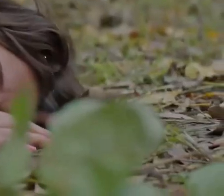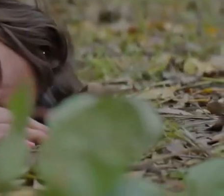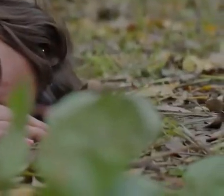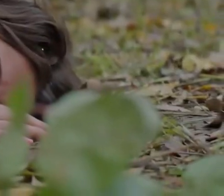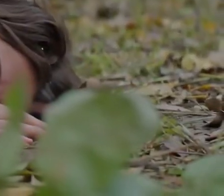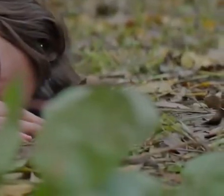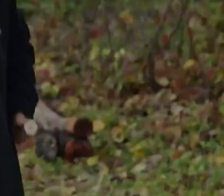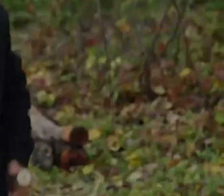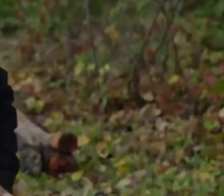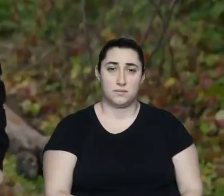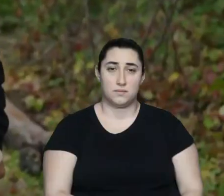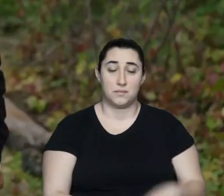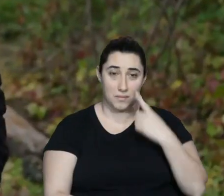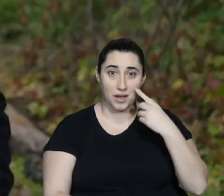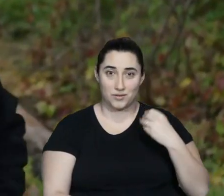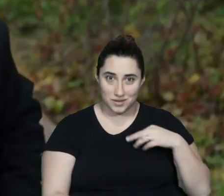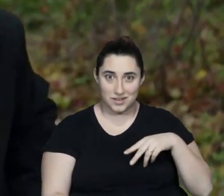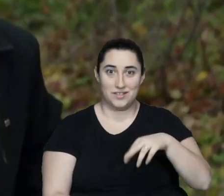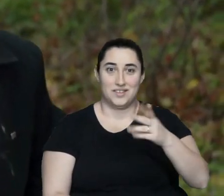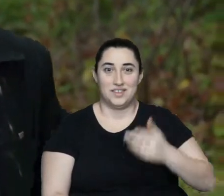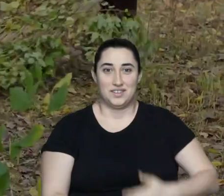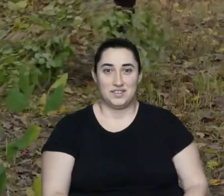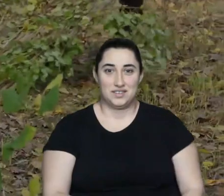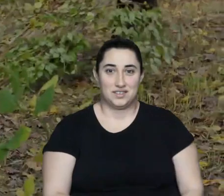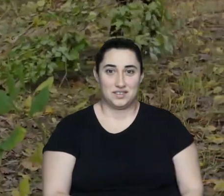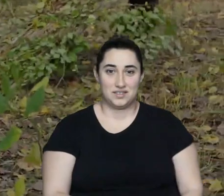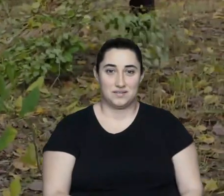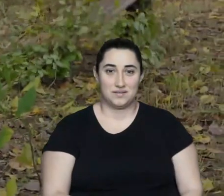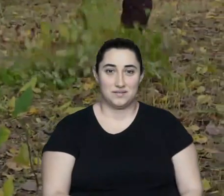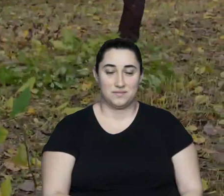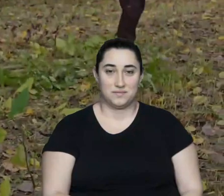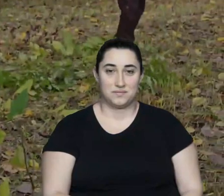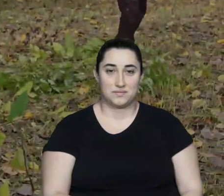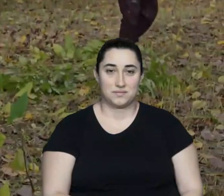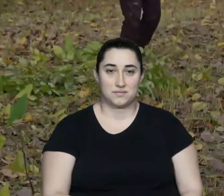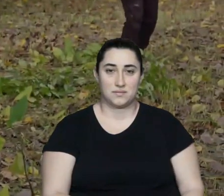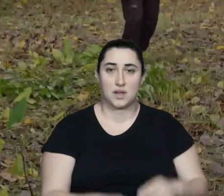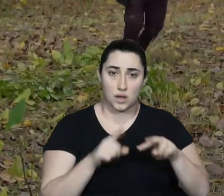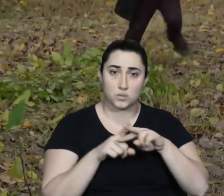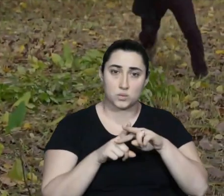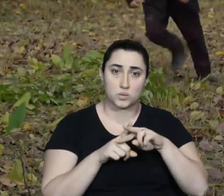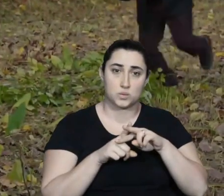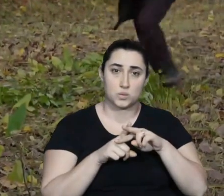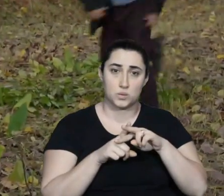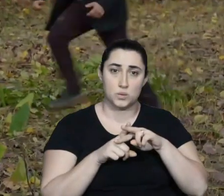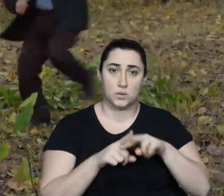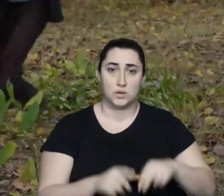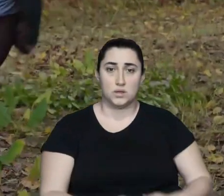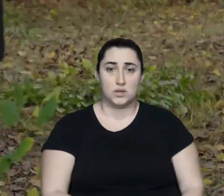Sal dönünce Aysu devrildi. Bak nasıl da ilerledik. Boş ilerliyordu dönüp baktı. Aysu. Koştu yanına.